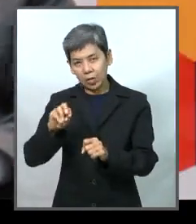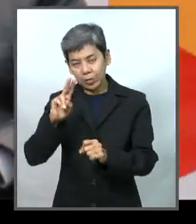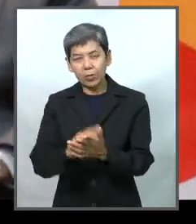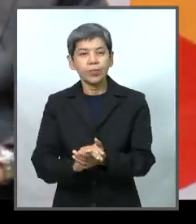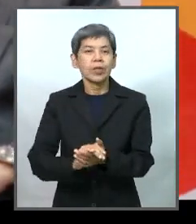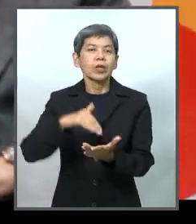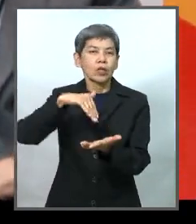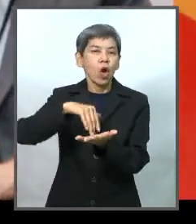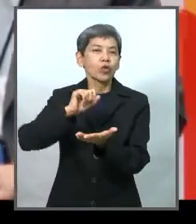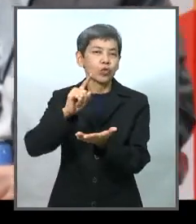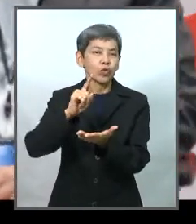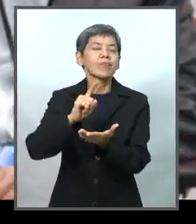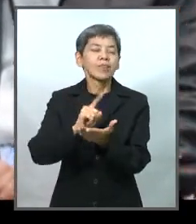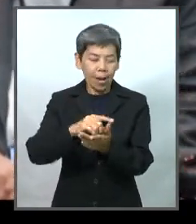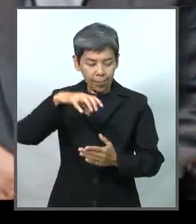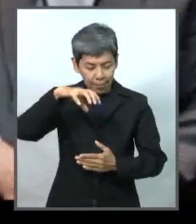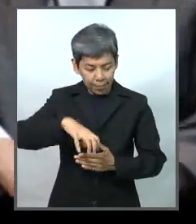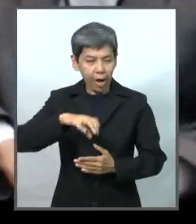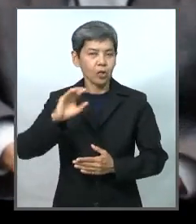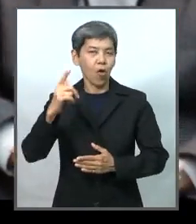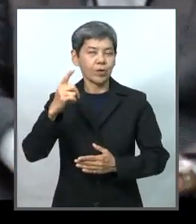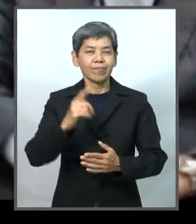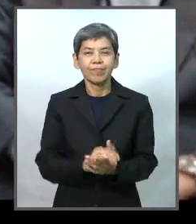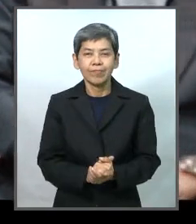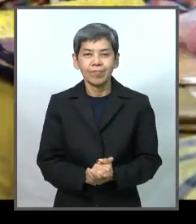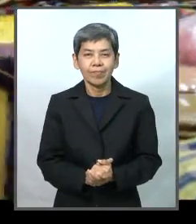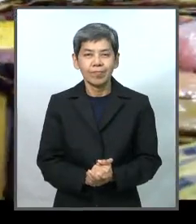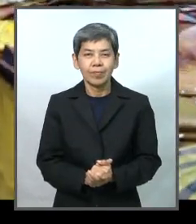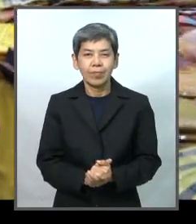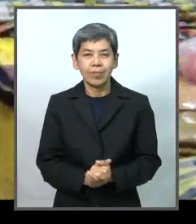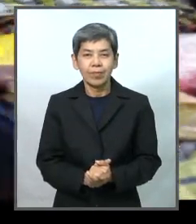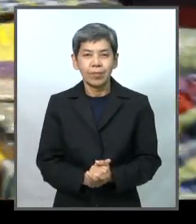14-15 ธันวาคม 2562ณศูนย์แสดงสินค้าและการประชุม Impact เมืองทองธานี